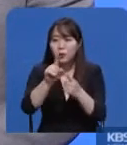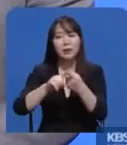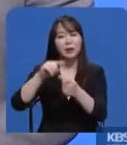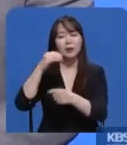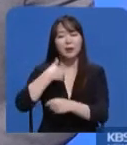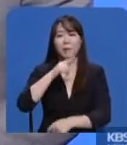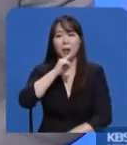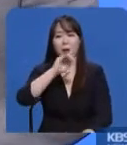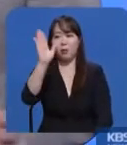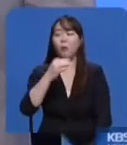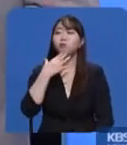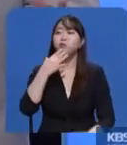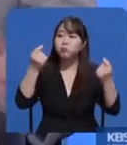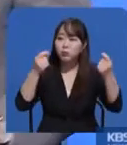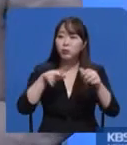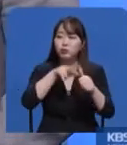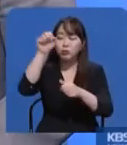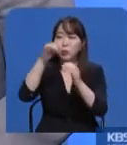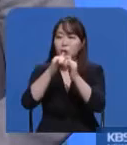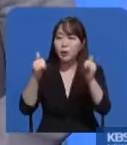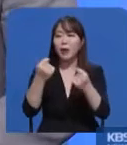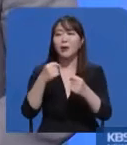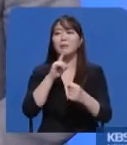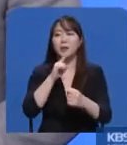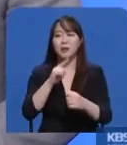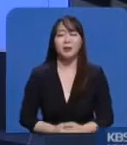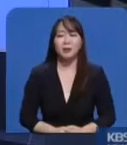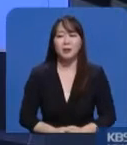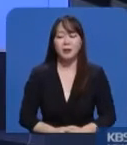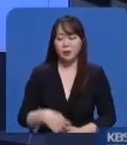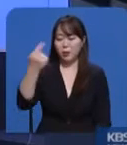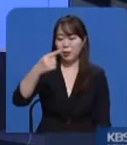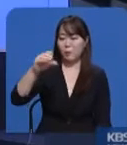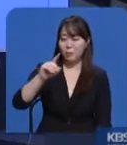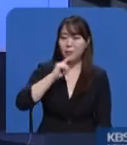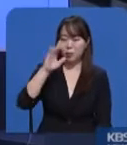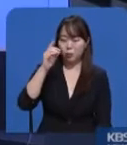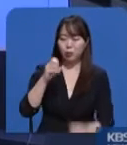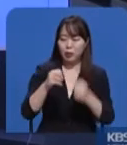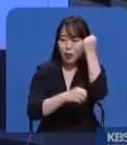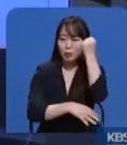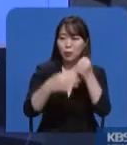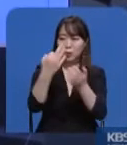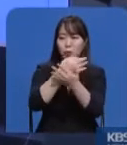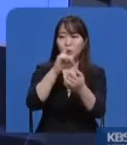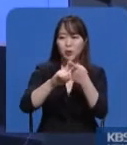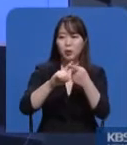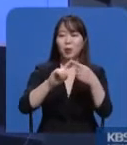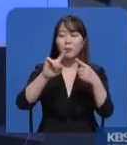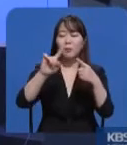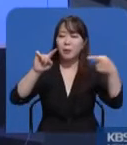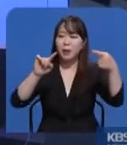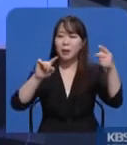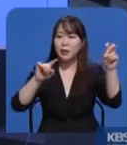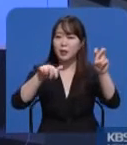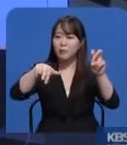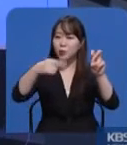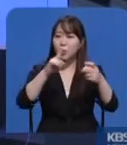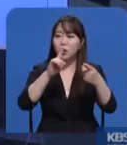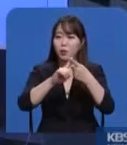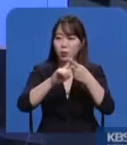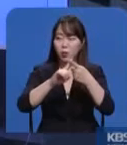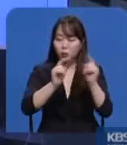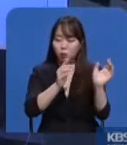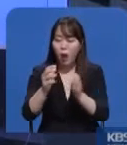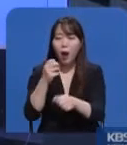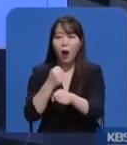말씀이 아닙니다. 아, 물론입니다. 우리 후보들이 말씀드렸어요. 아니요. 네, 1천만 원 얘기하셨고 네, 그다음에, 기본소득은 무려 120조를 임기 내에